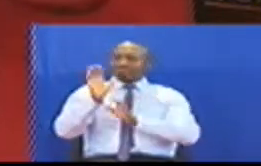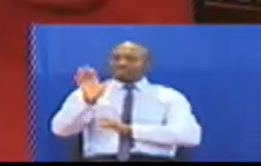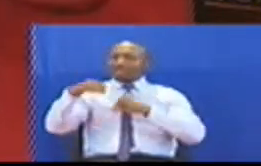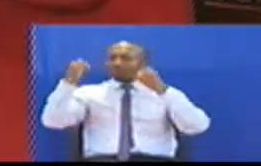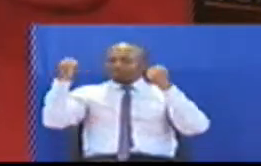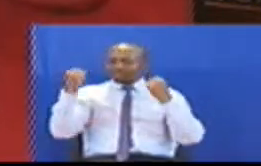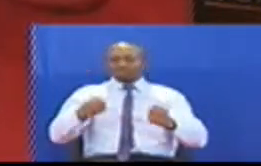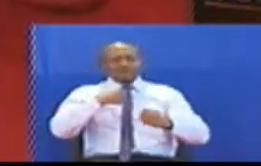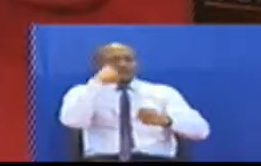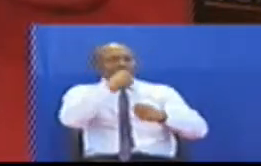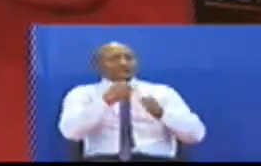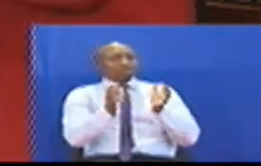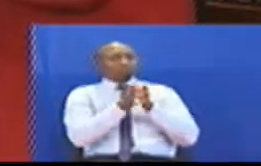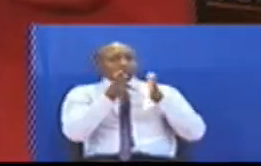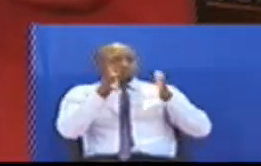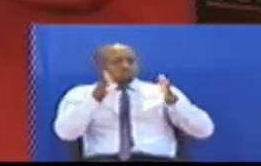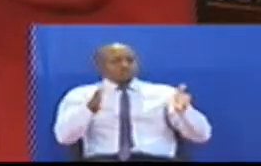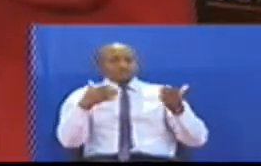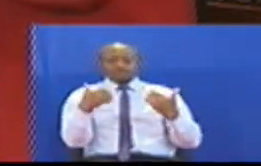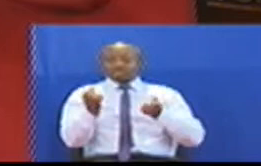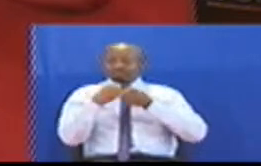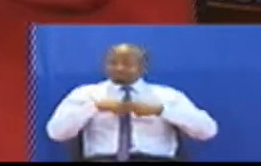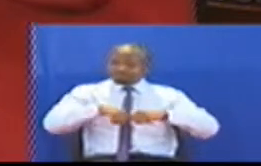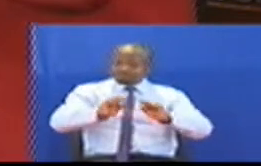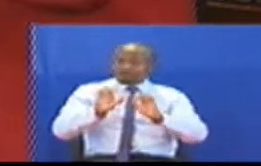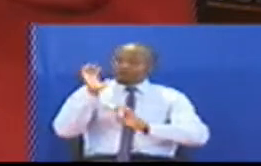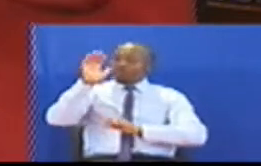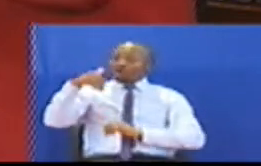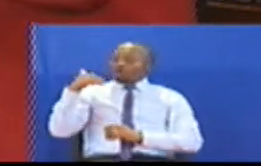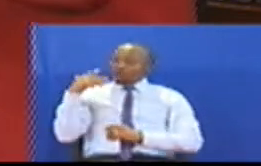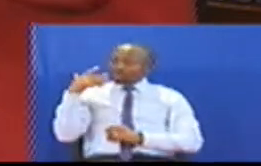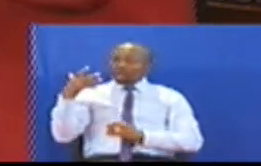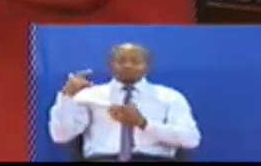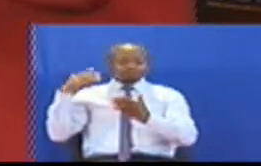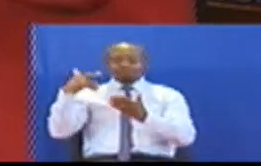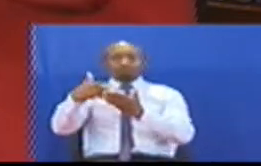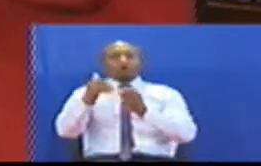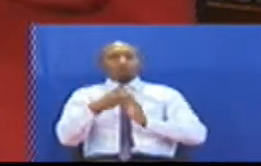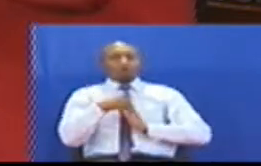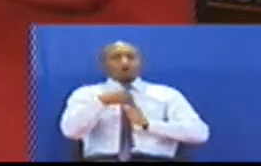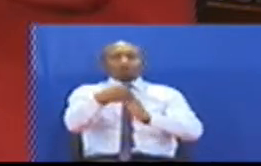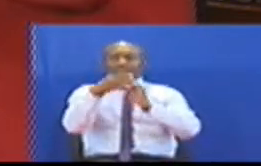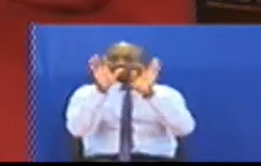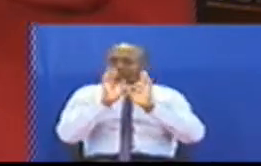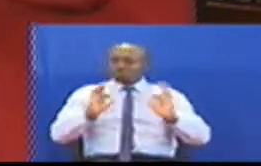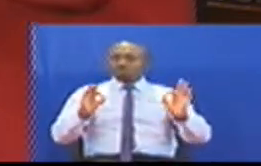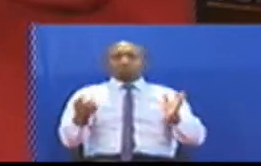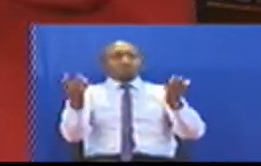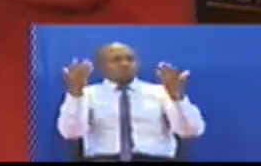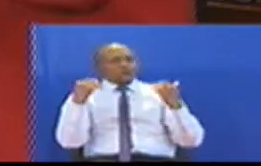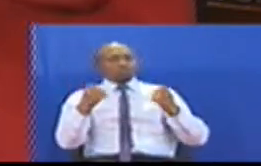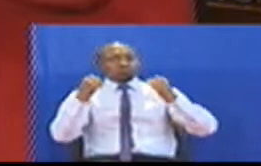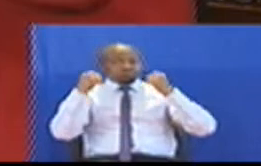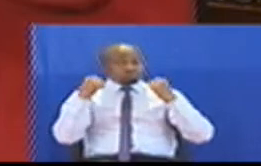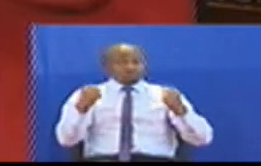kubwa uliyoifanya, na hatimaye sasa tunakuwa na mwaka wa tano ukituongoza kwa umahiri, kwa ujemedari mkubwa, na